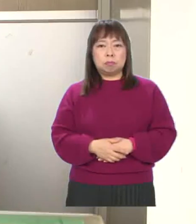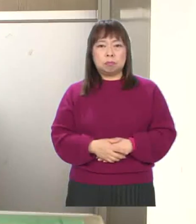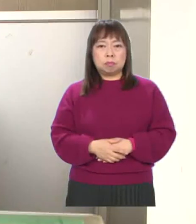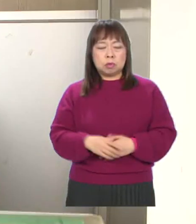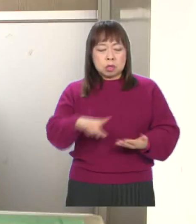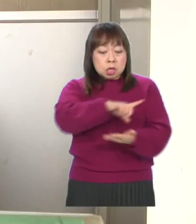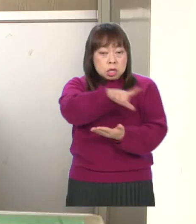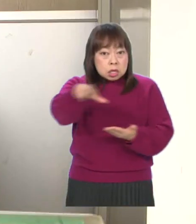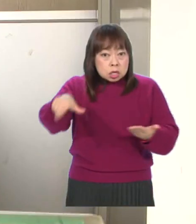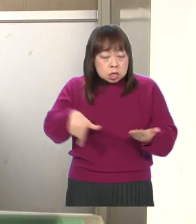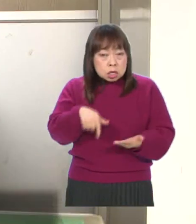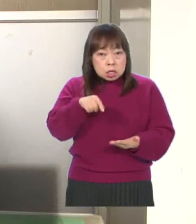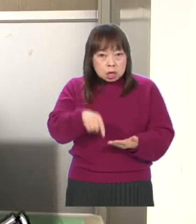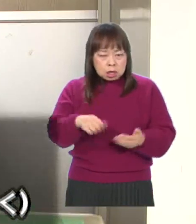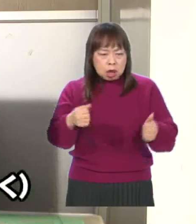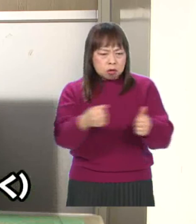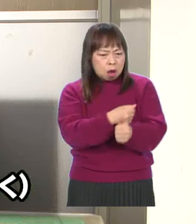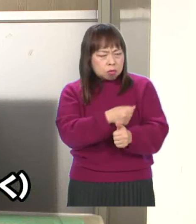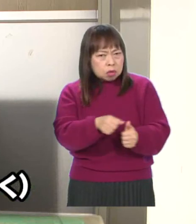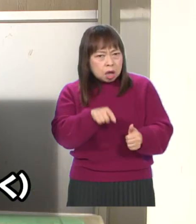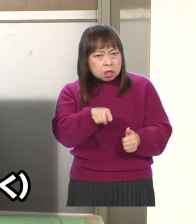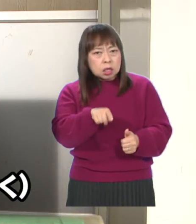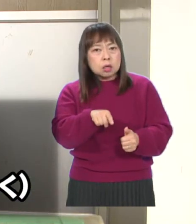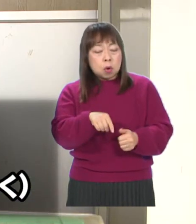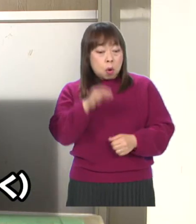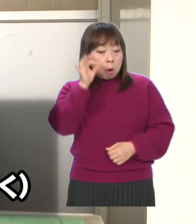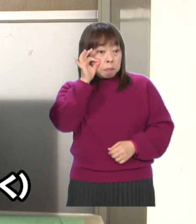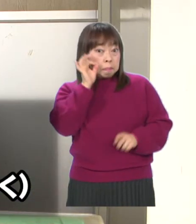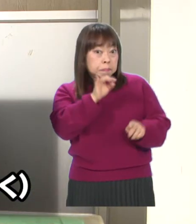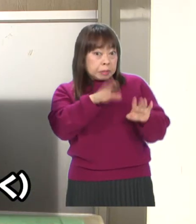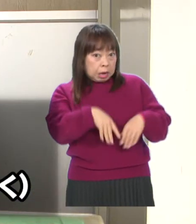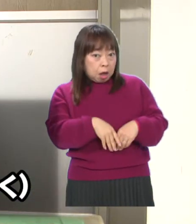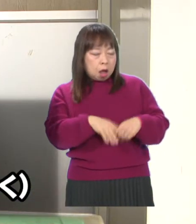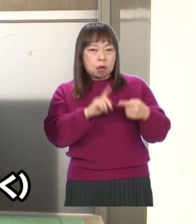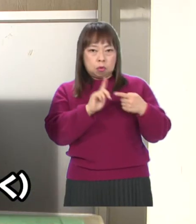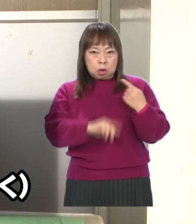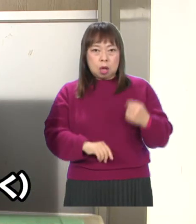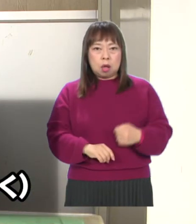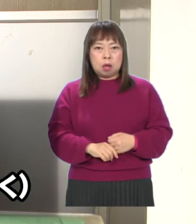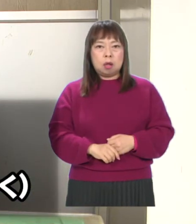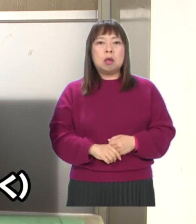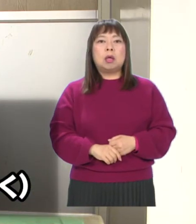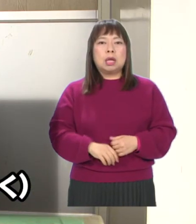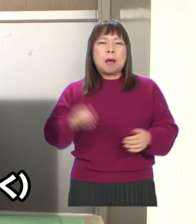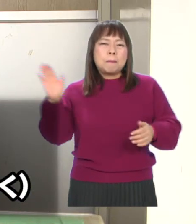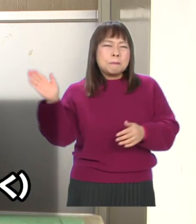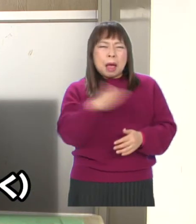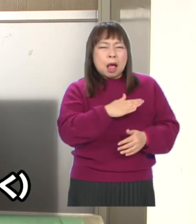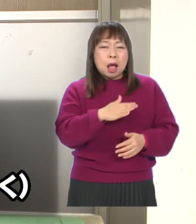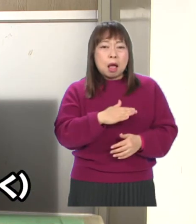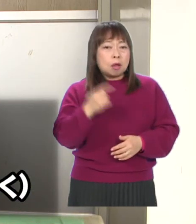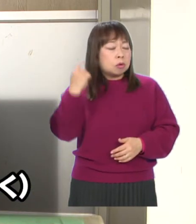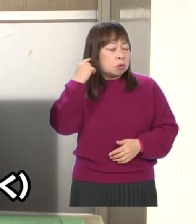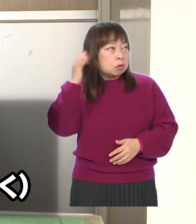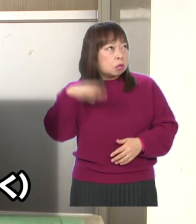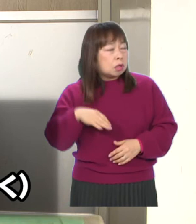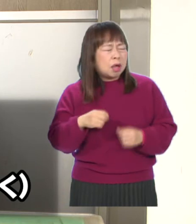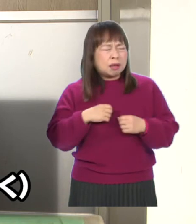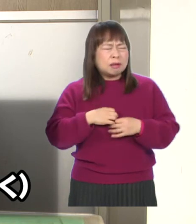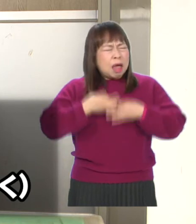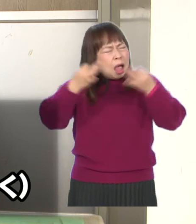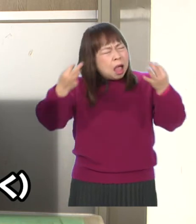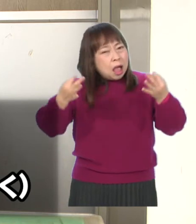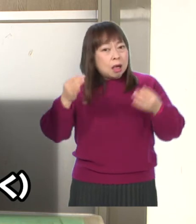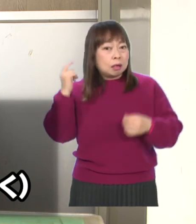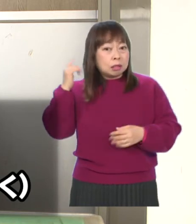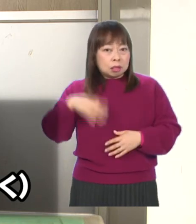地域の中で虐待行為そのものを目撃した、叩く音、叫び声を聞いた、不